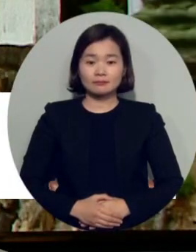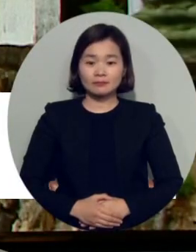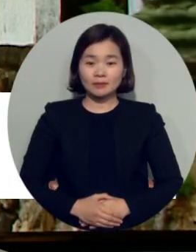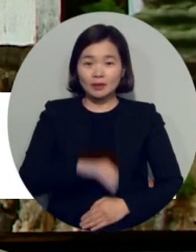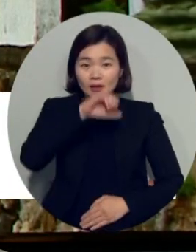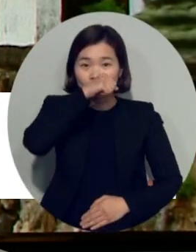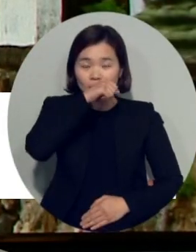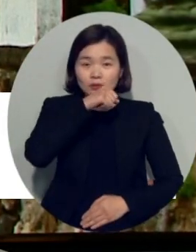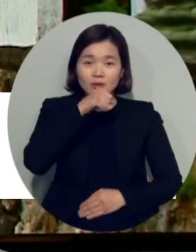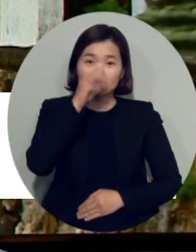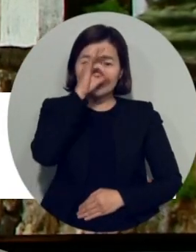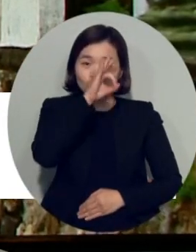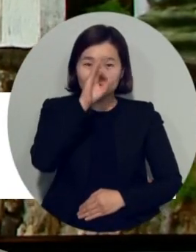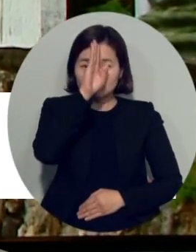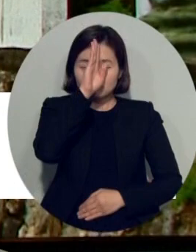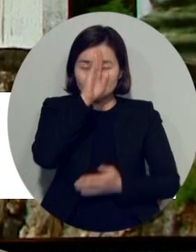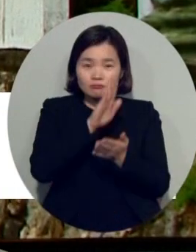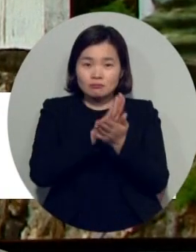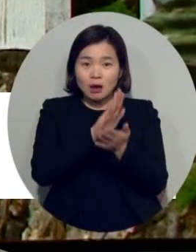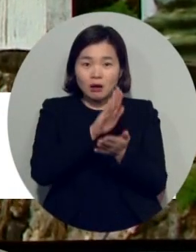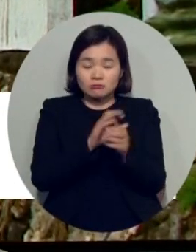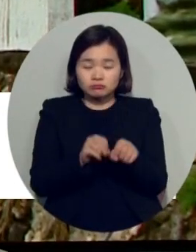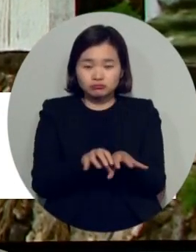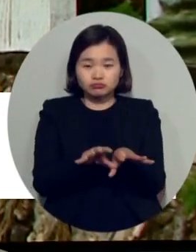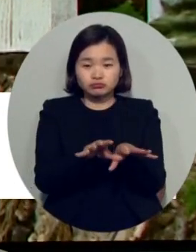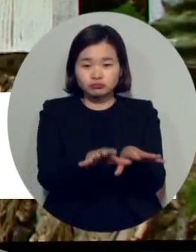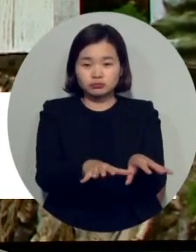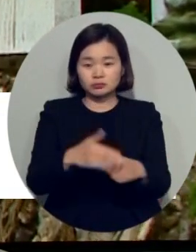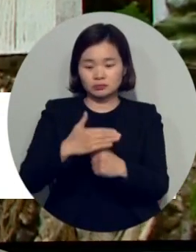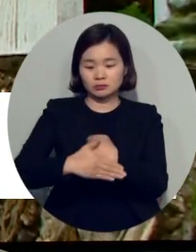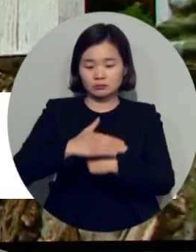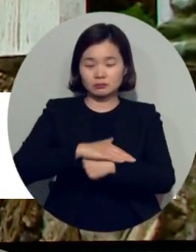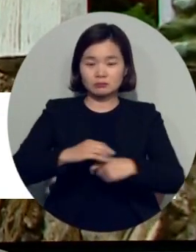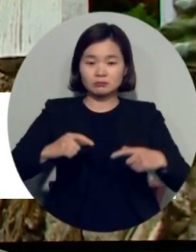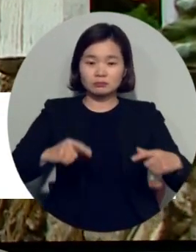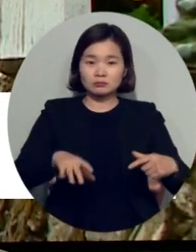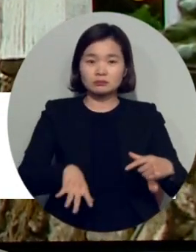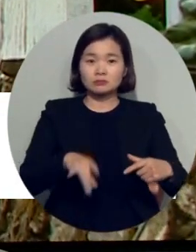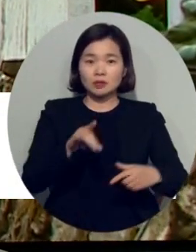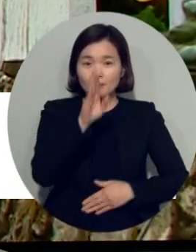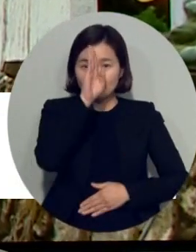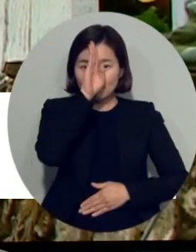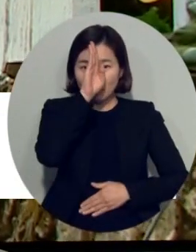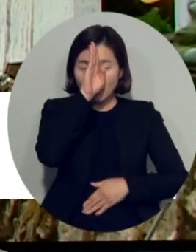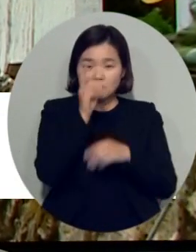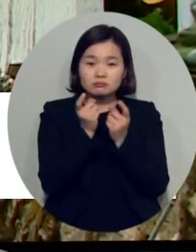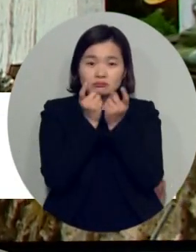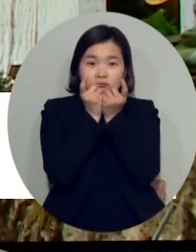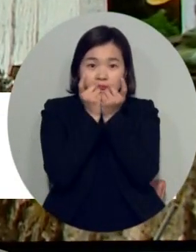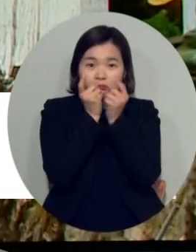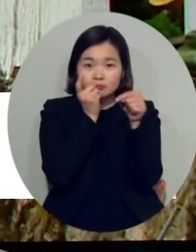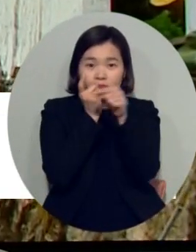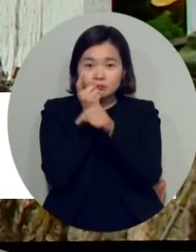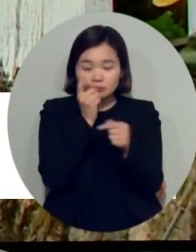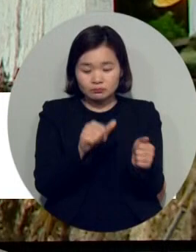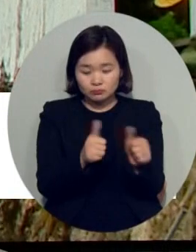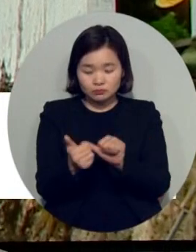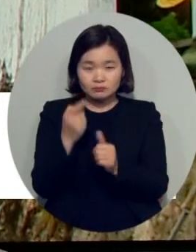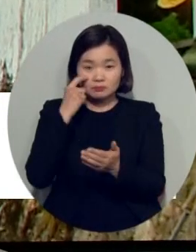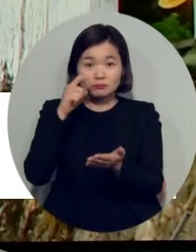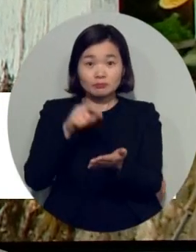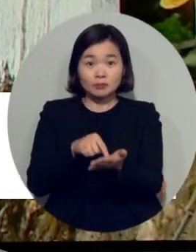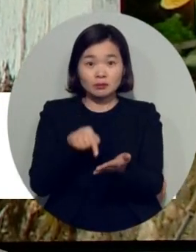아프리카 돼지 열병이 빠르게 남하하면서 경북에서도 처음으로 이 병에 걸린 야생 멧돼지 사체가